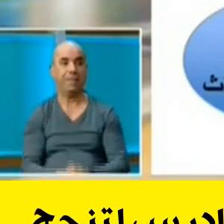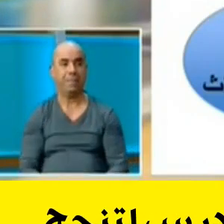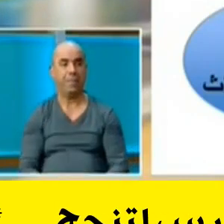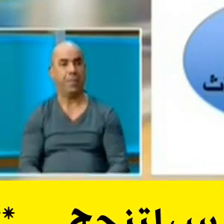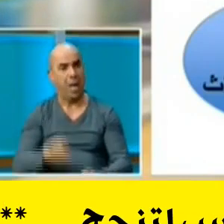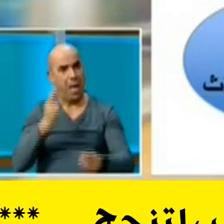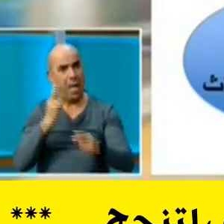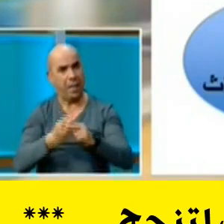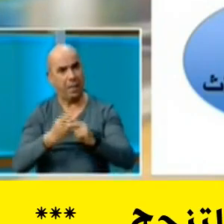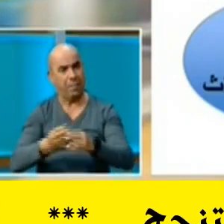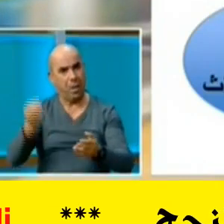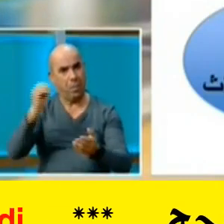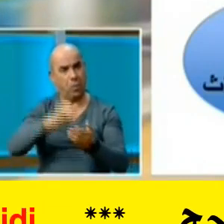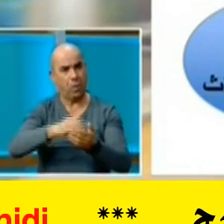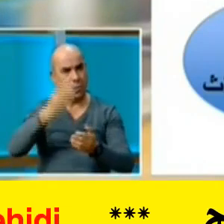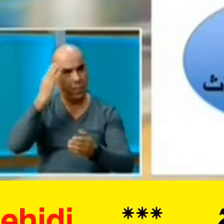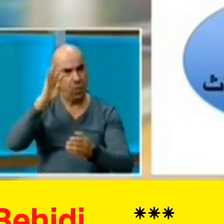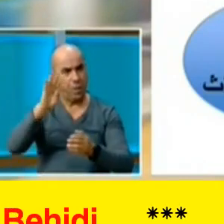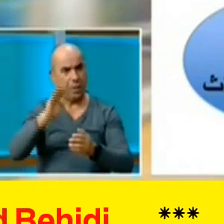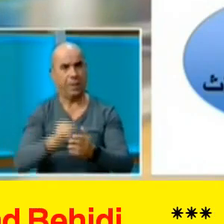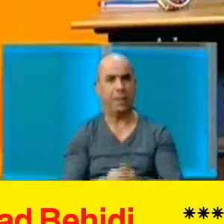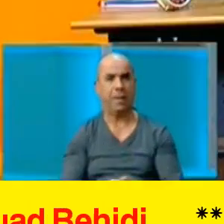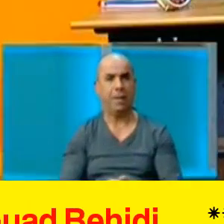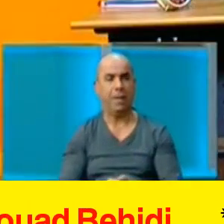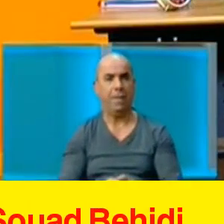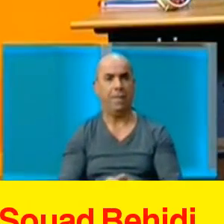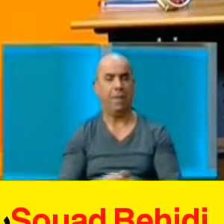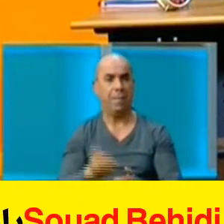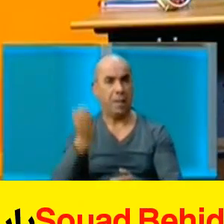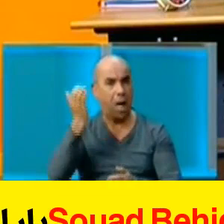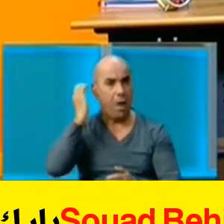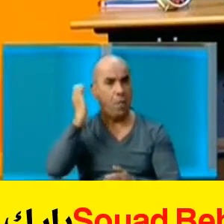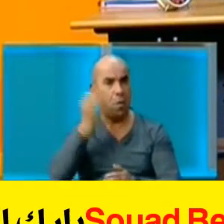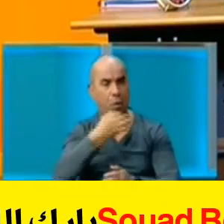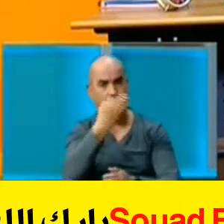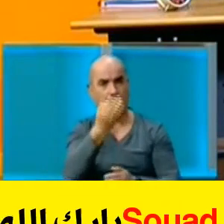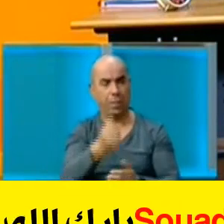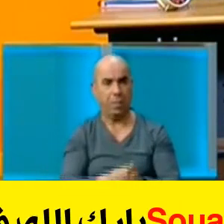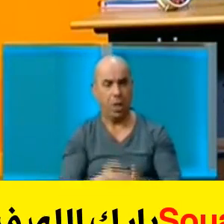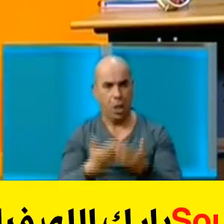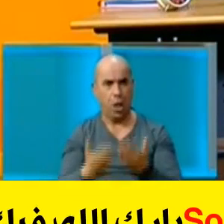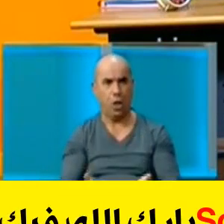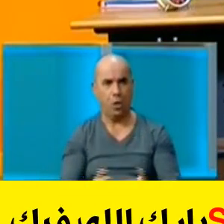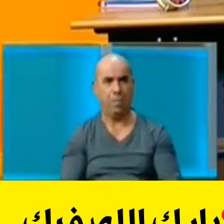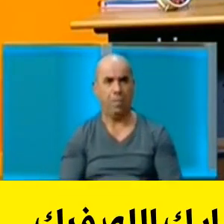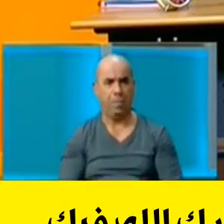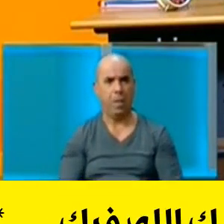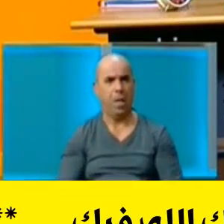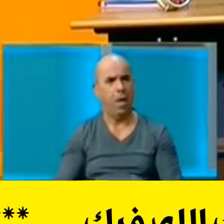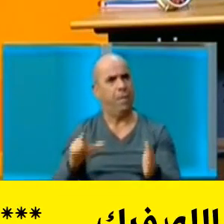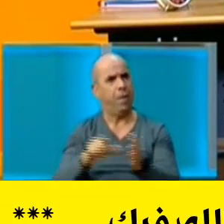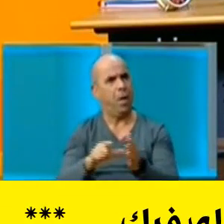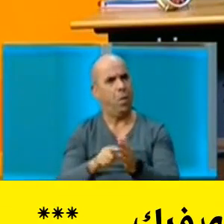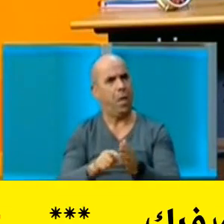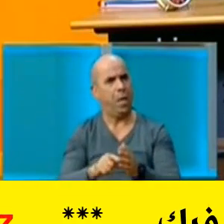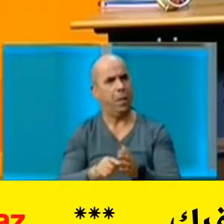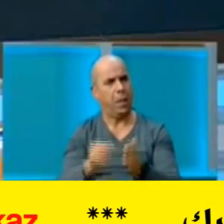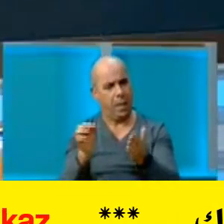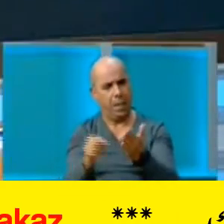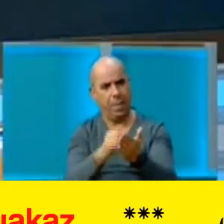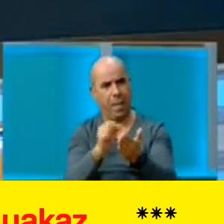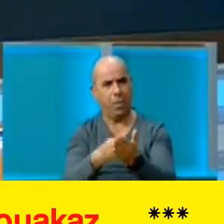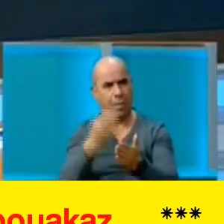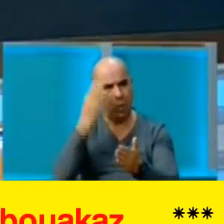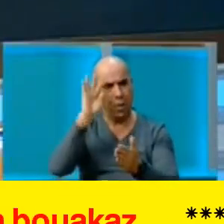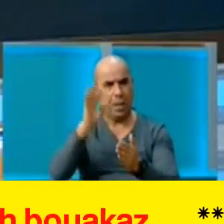الأسماء الموصولة التي تعرفتم عليها فيما سبق. اليوم بما أننا في قواعد إملائية سوف